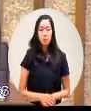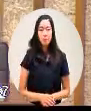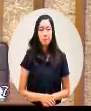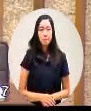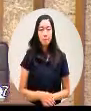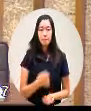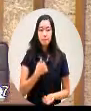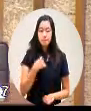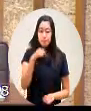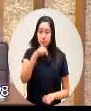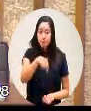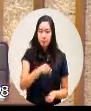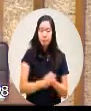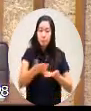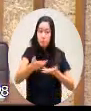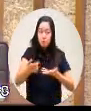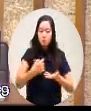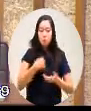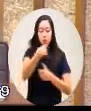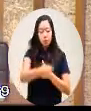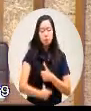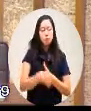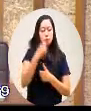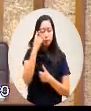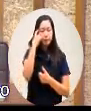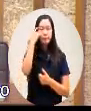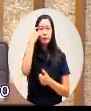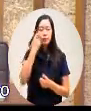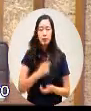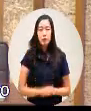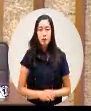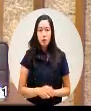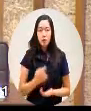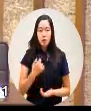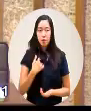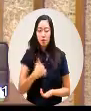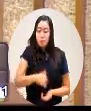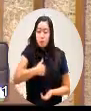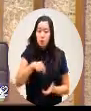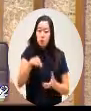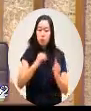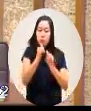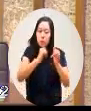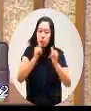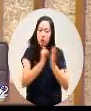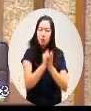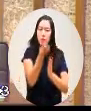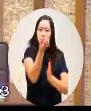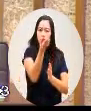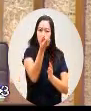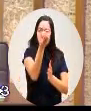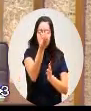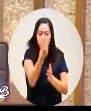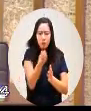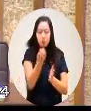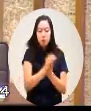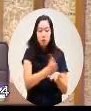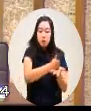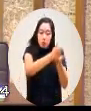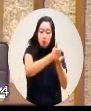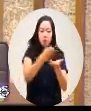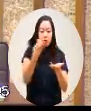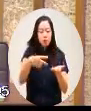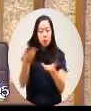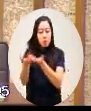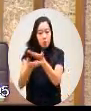了。所以就这件事情，我个人的感受就是说。我们其实社会是不是少了一点点尊重，还有沟